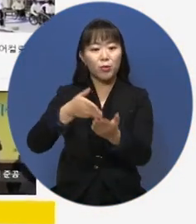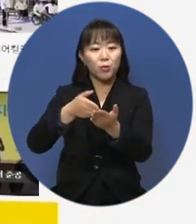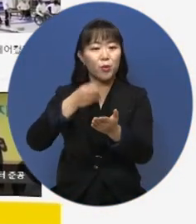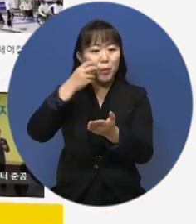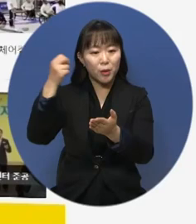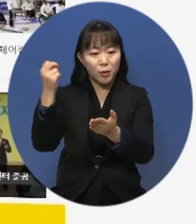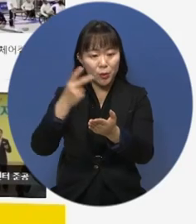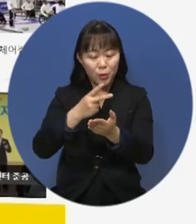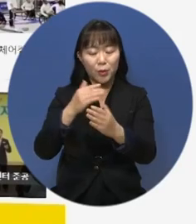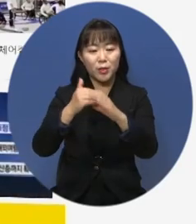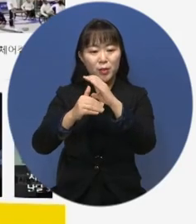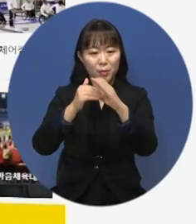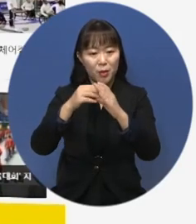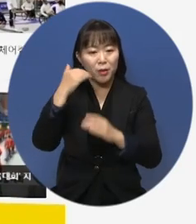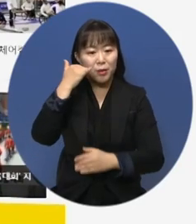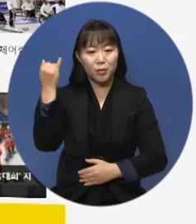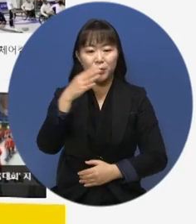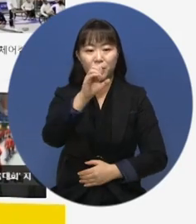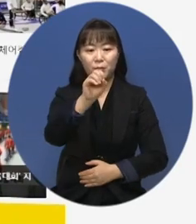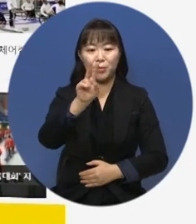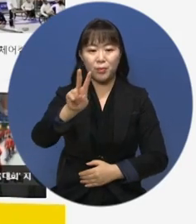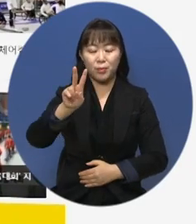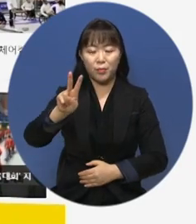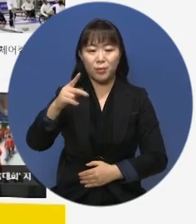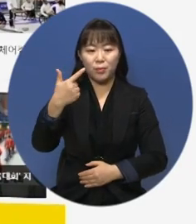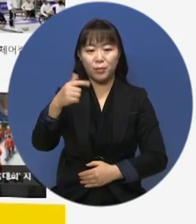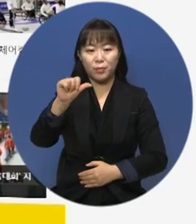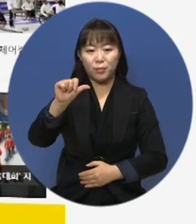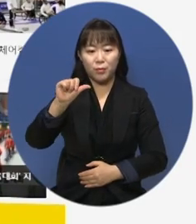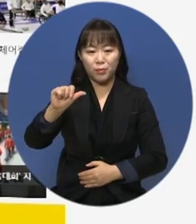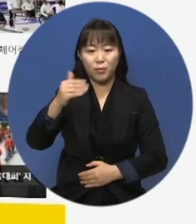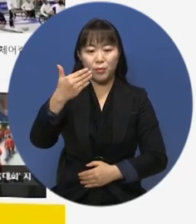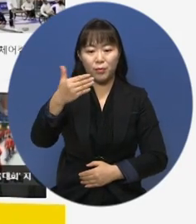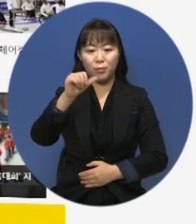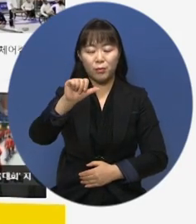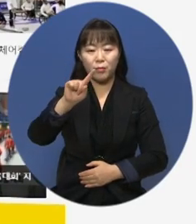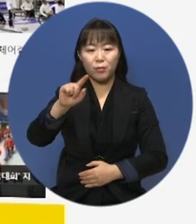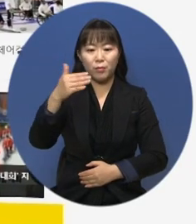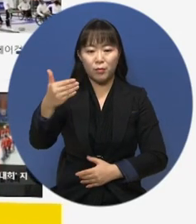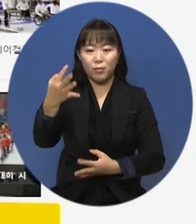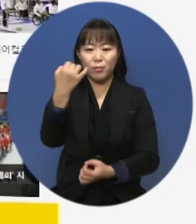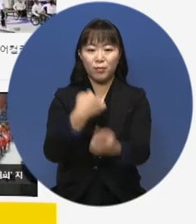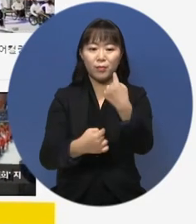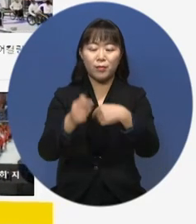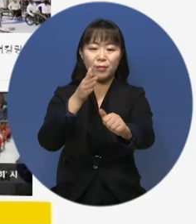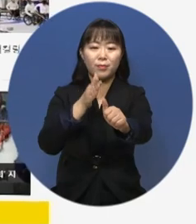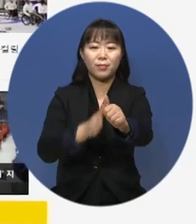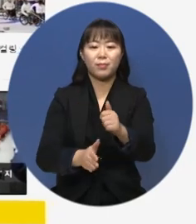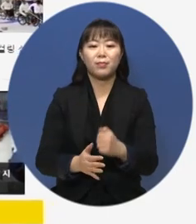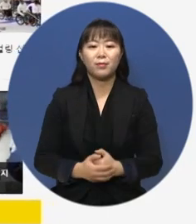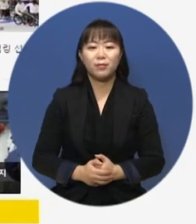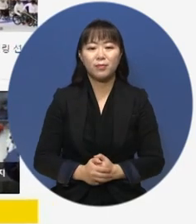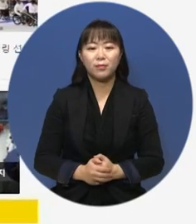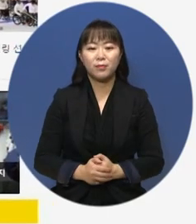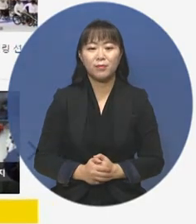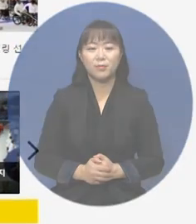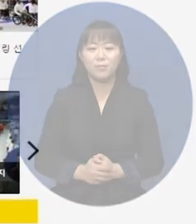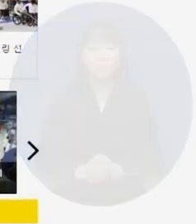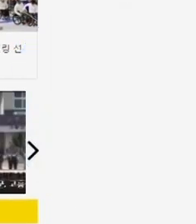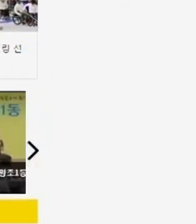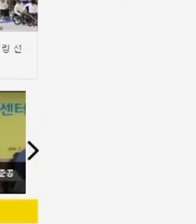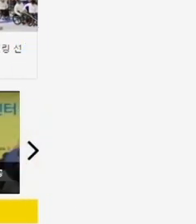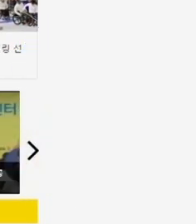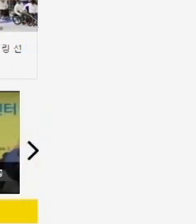홈페이지 또는 전자우편 전화번호 고위 이 이루고 5의 후일 쿠로 많은 제보 바랍니다